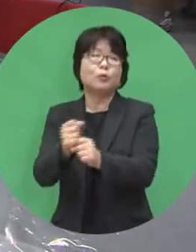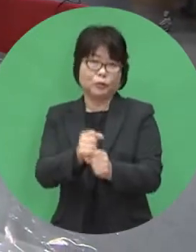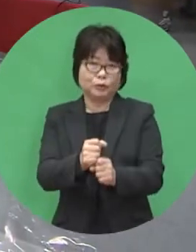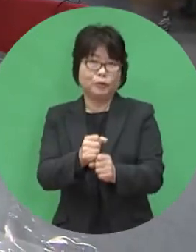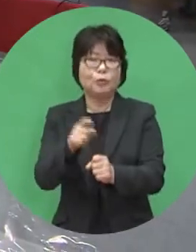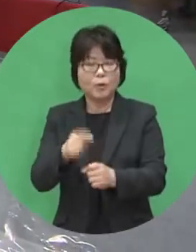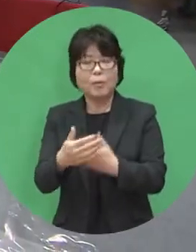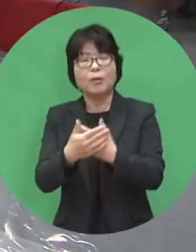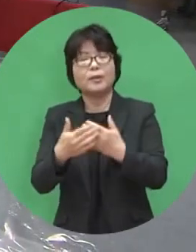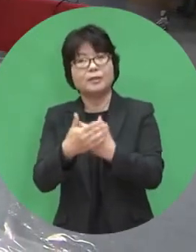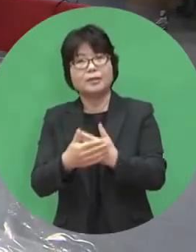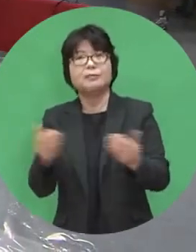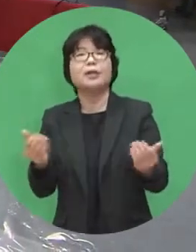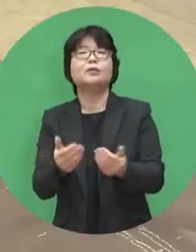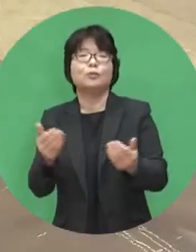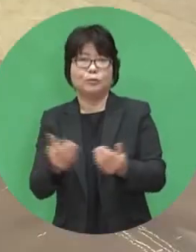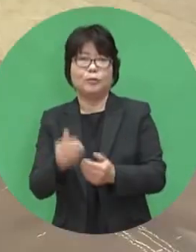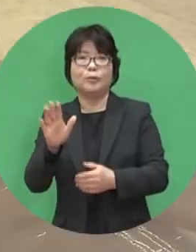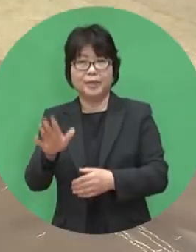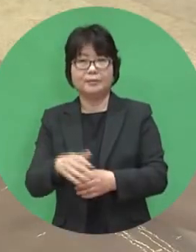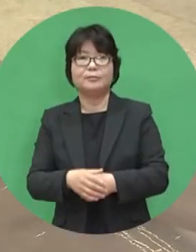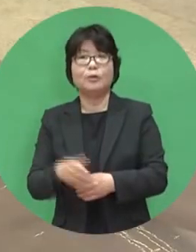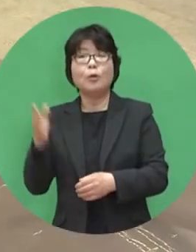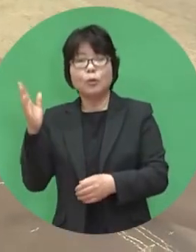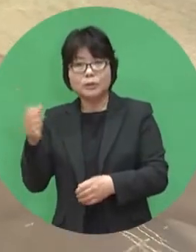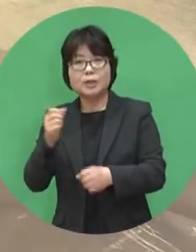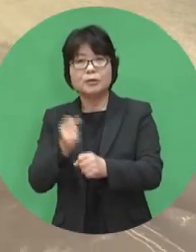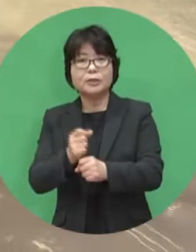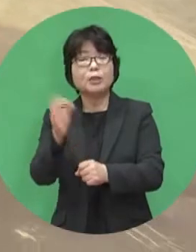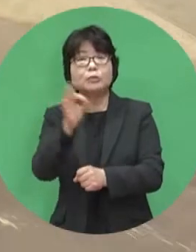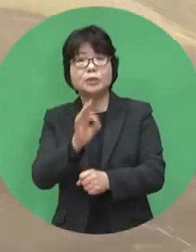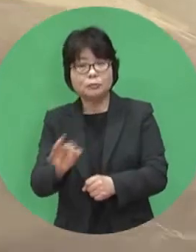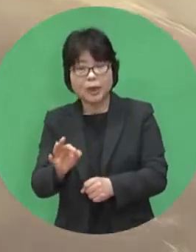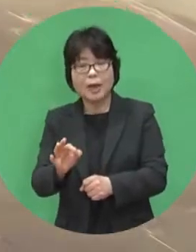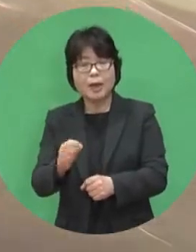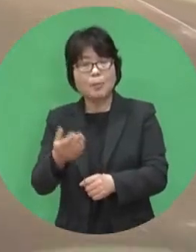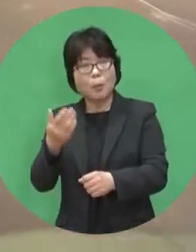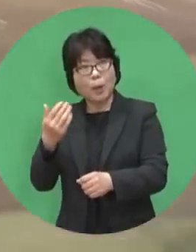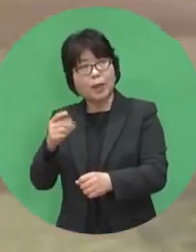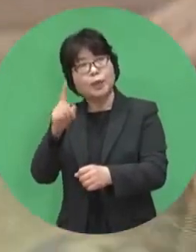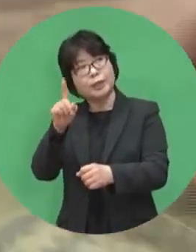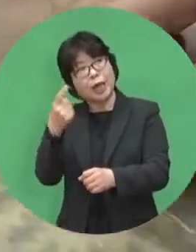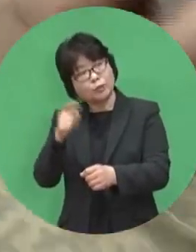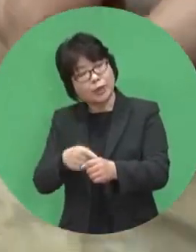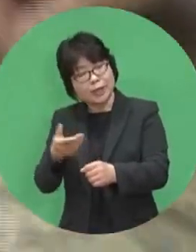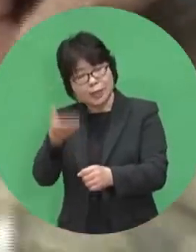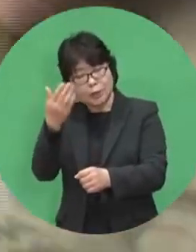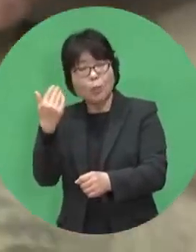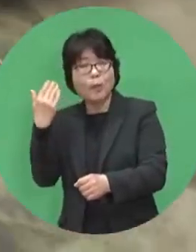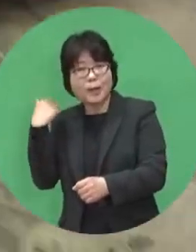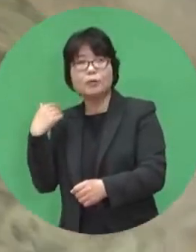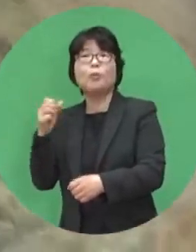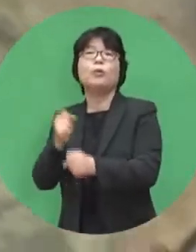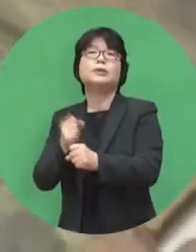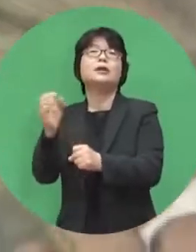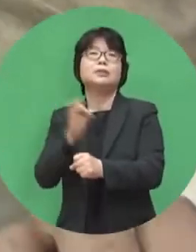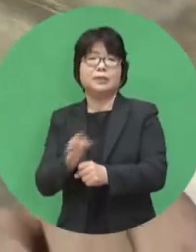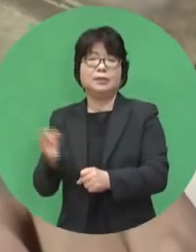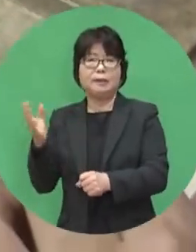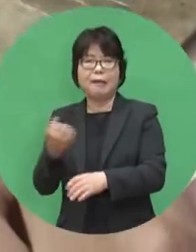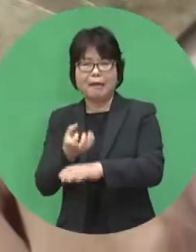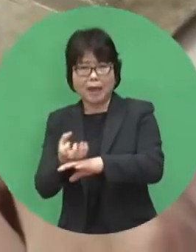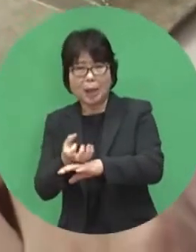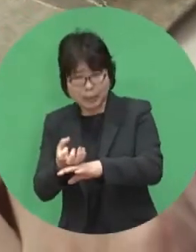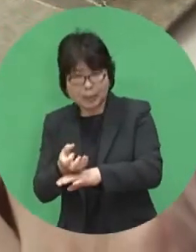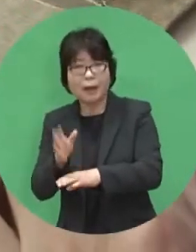大切な仕事の一つです。こちらの作品は今からもう100年以上前の作品で、カビが生え